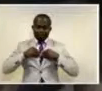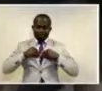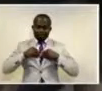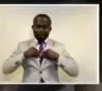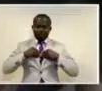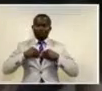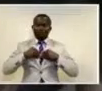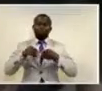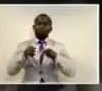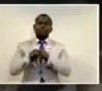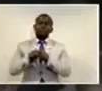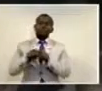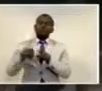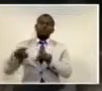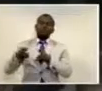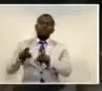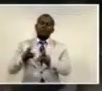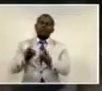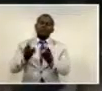kuriya gusa ngo